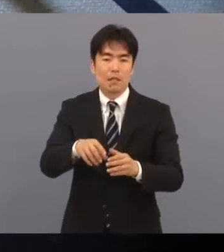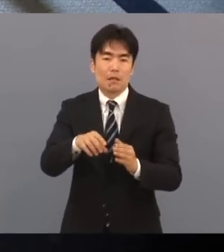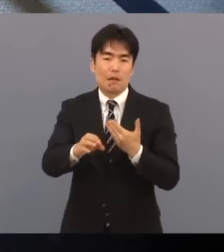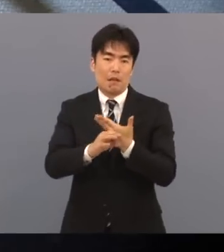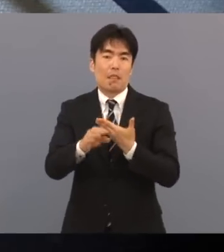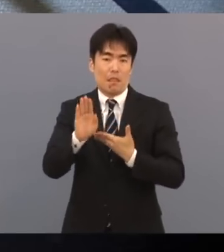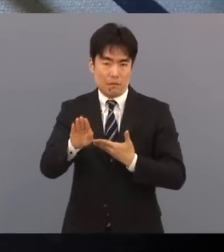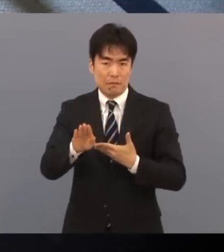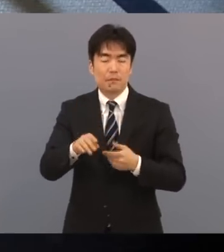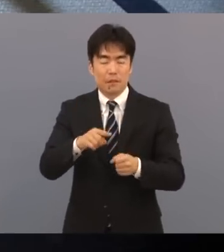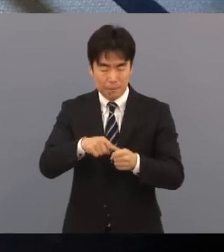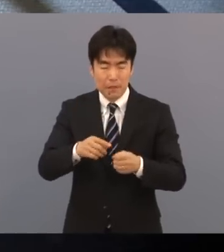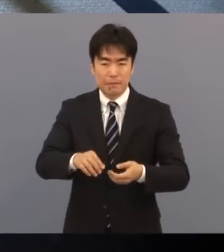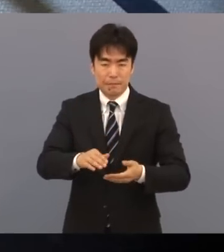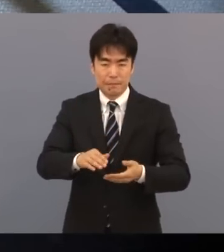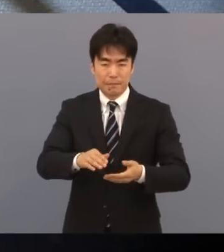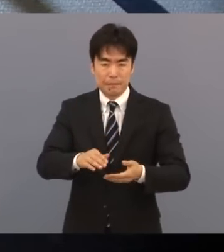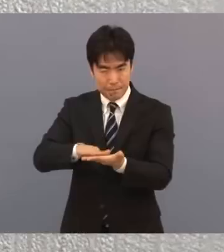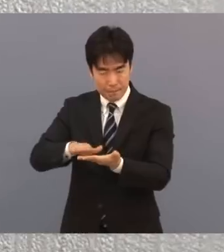ょう。